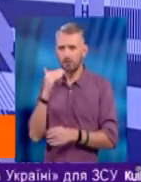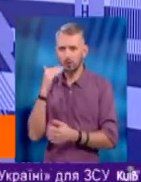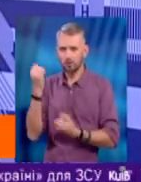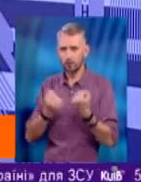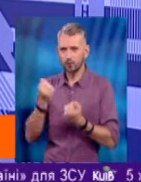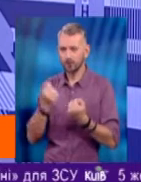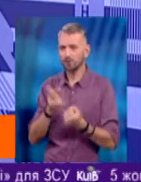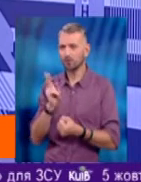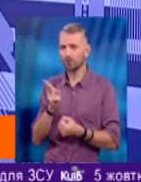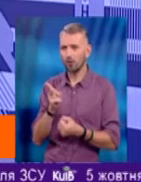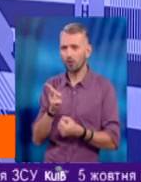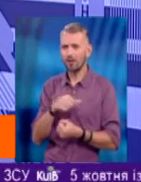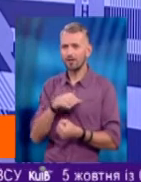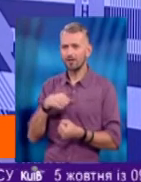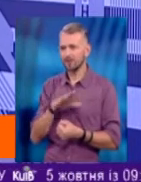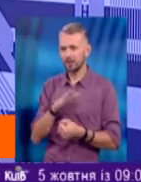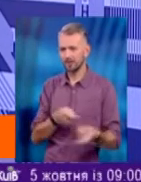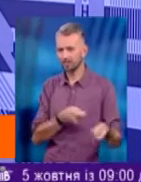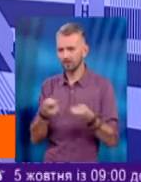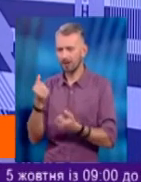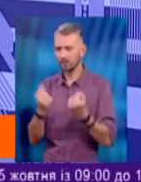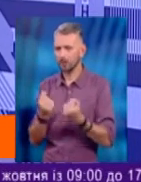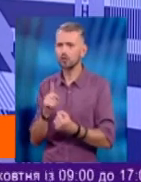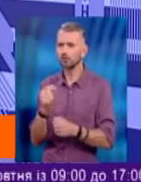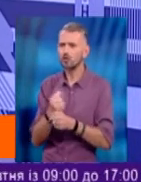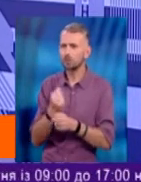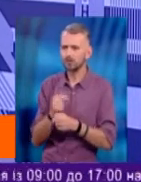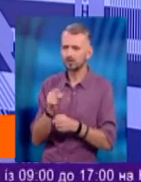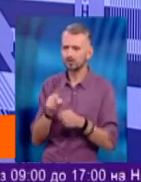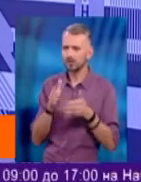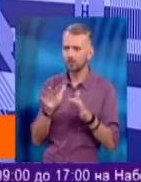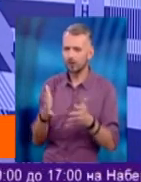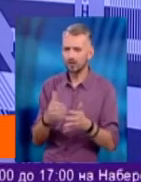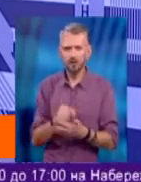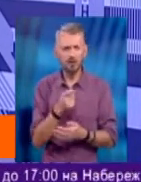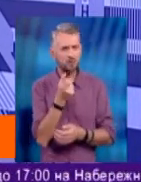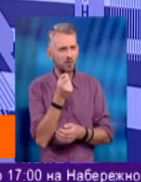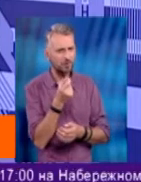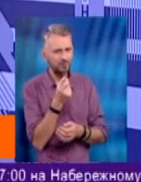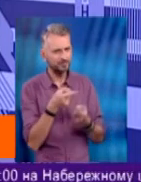водіїв, які не самі приганяли автомобіль. Що робити? Який вихід цієї ситуації? Ні, там трошки,